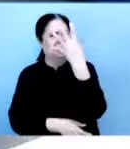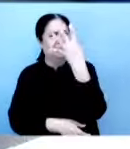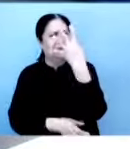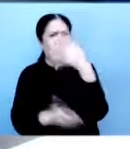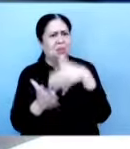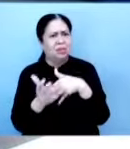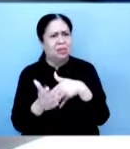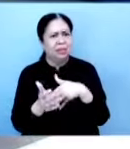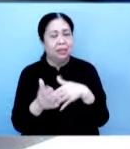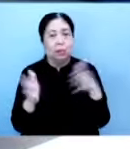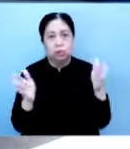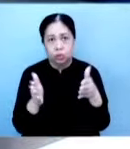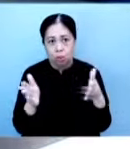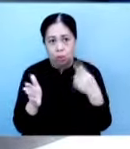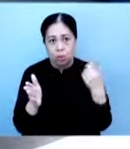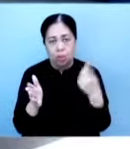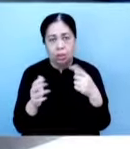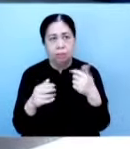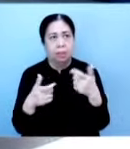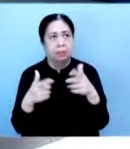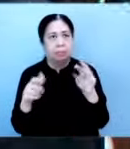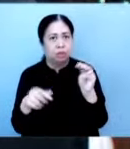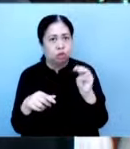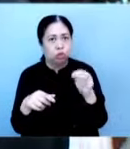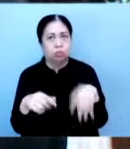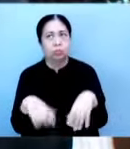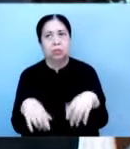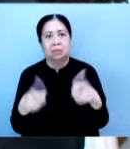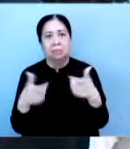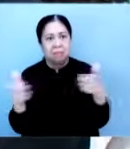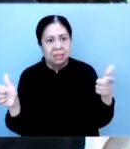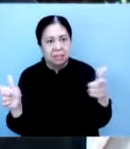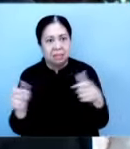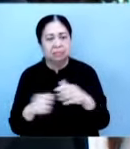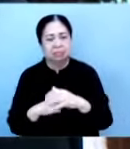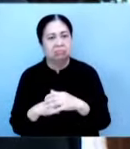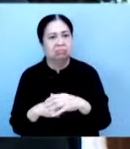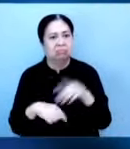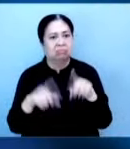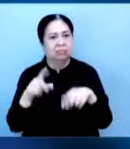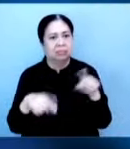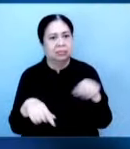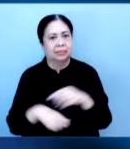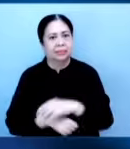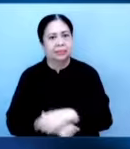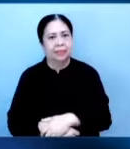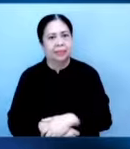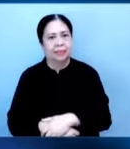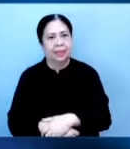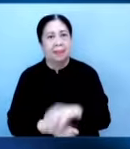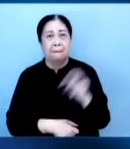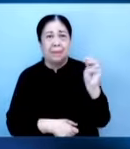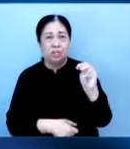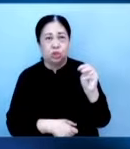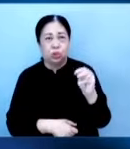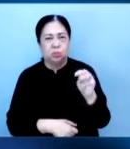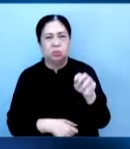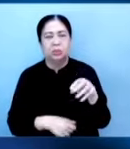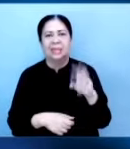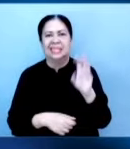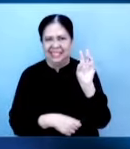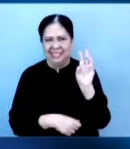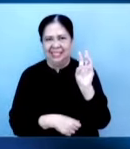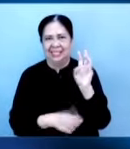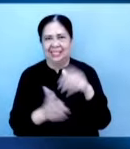unit pa lang po yun wala pa yung medium tsaka yung mga B sa medium or malaki six o Depende sa size ayun o ang cute